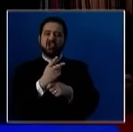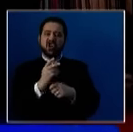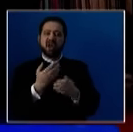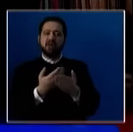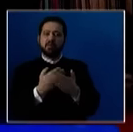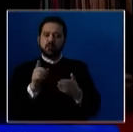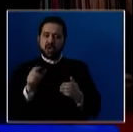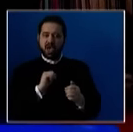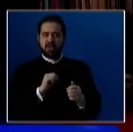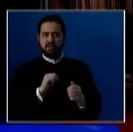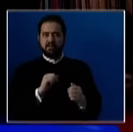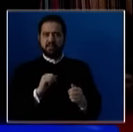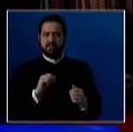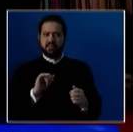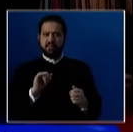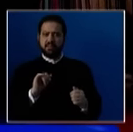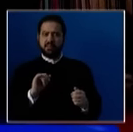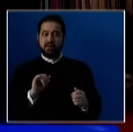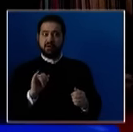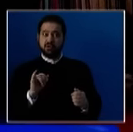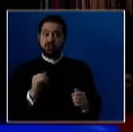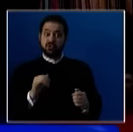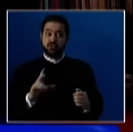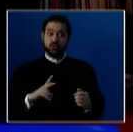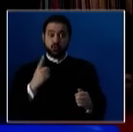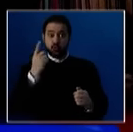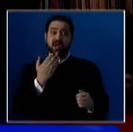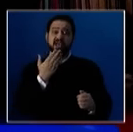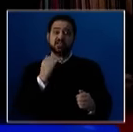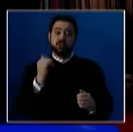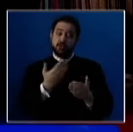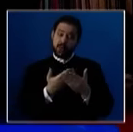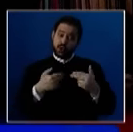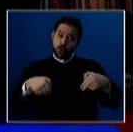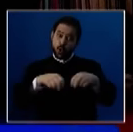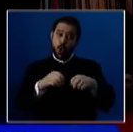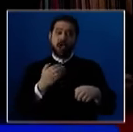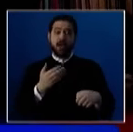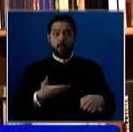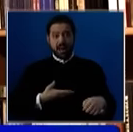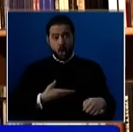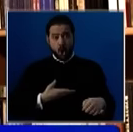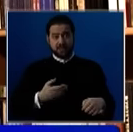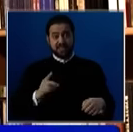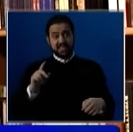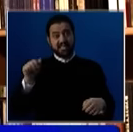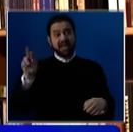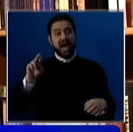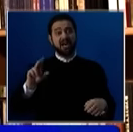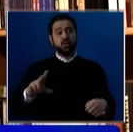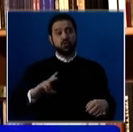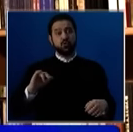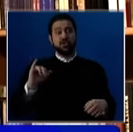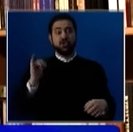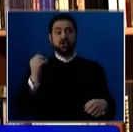dată ca emblemă tuturor oamenilor, chiar și nouă preoților, oameni de o bunătate extraordinară. Însă se întâmplă că astfel de oameni deosebiți,